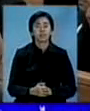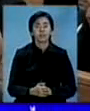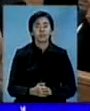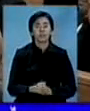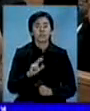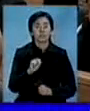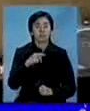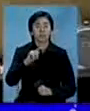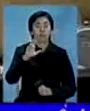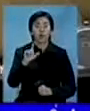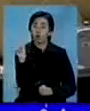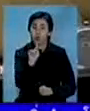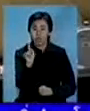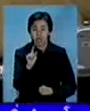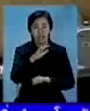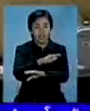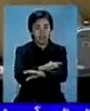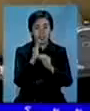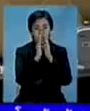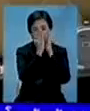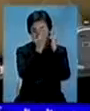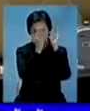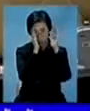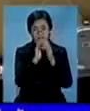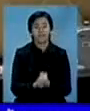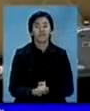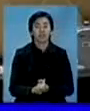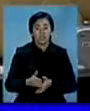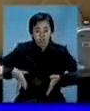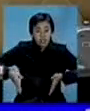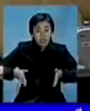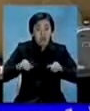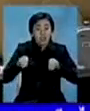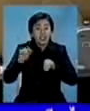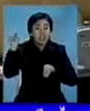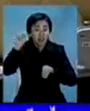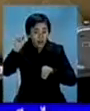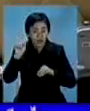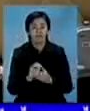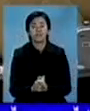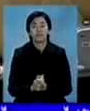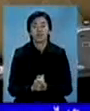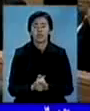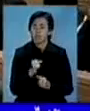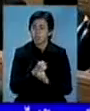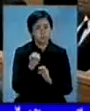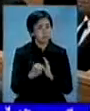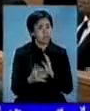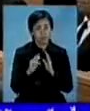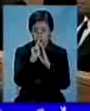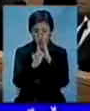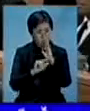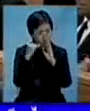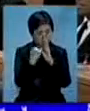อยู่ที่ราชประสงค์อยู่ที่ถนนราชดำเนินไม่ได้ทำความผิดต่อกฎหมายบ้